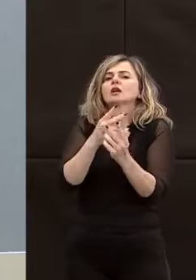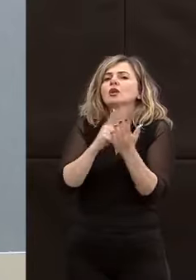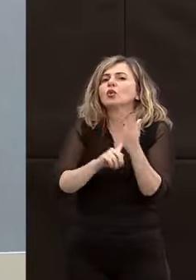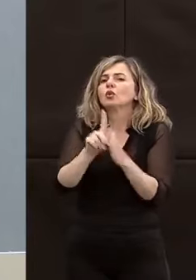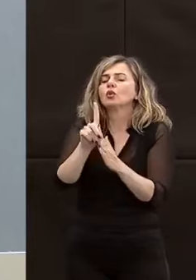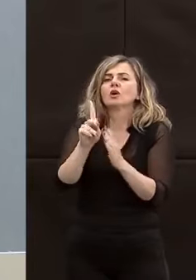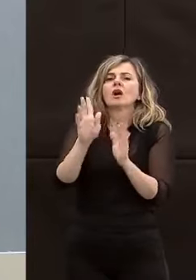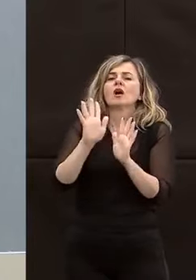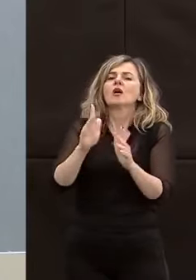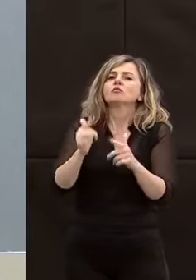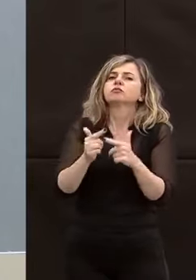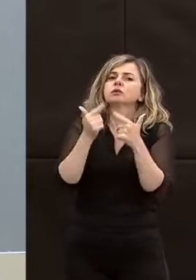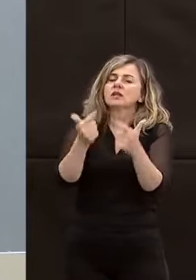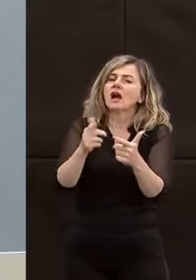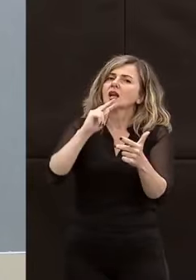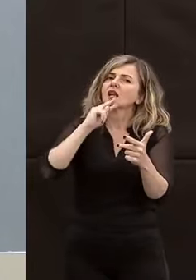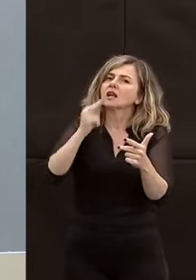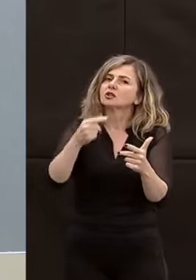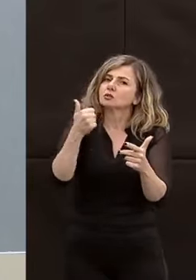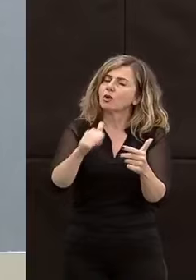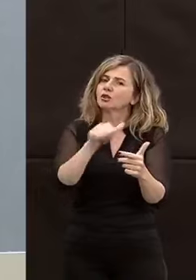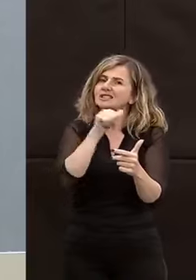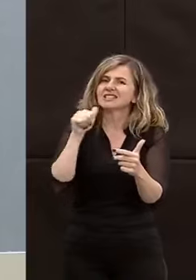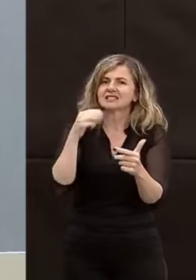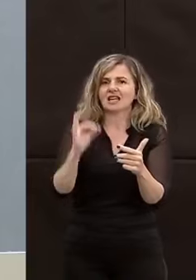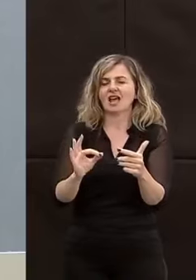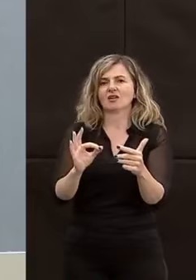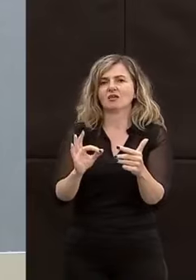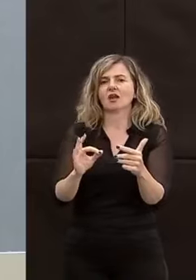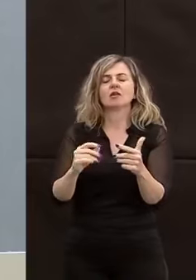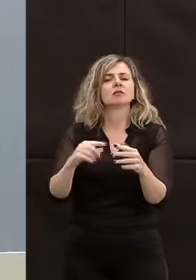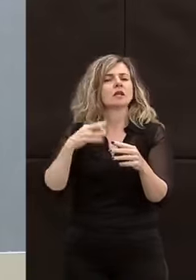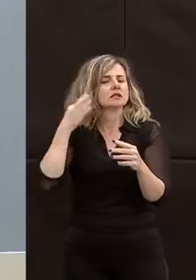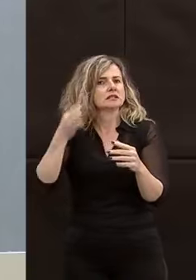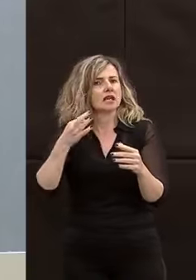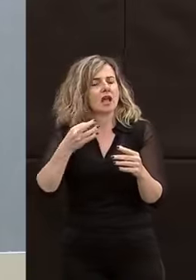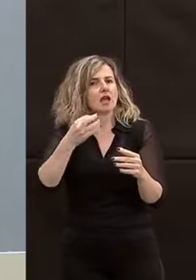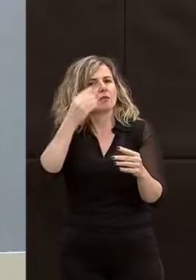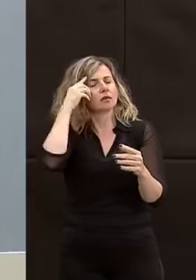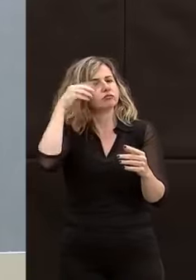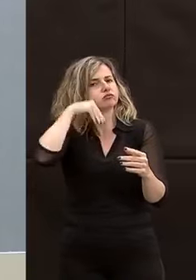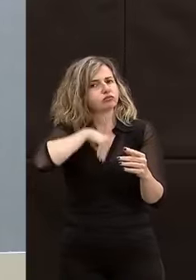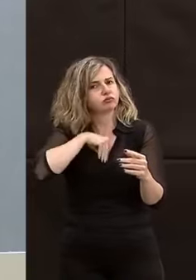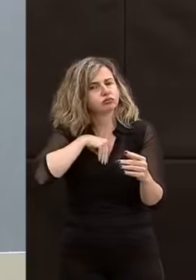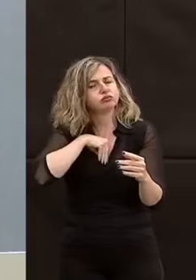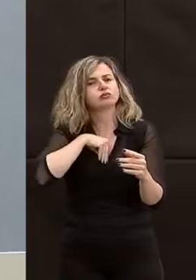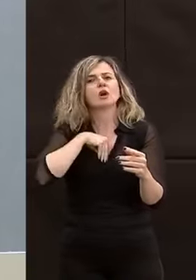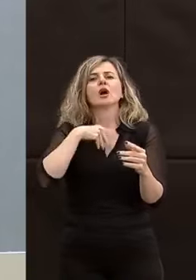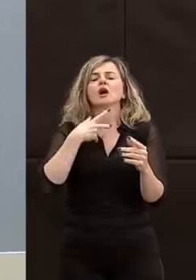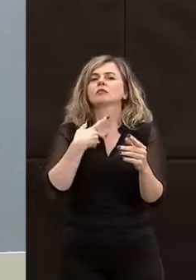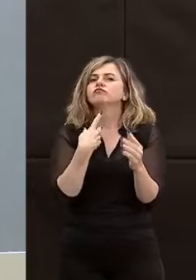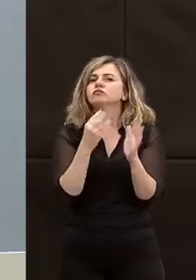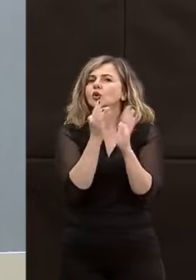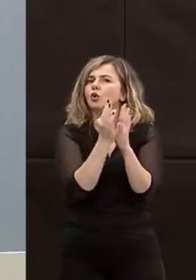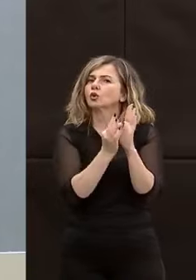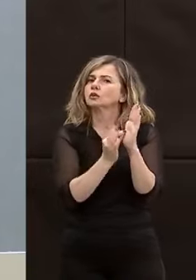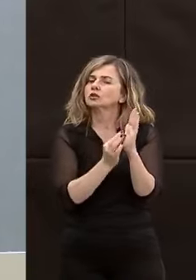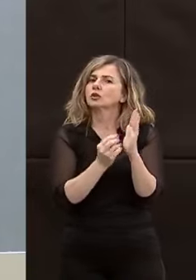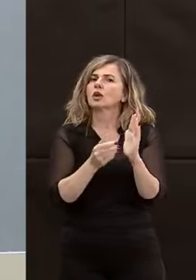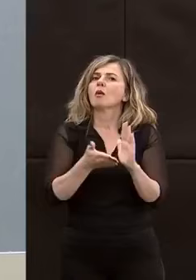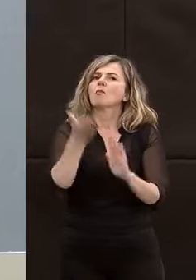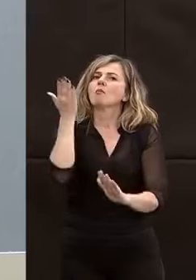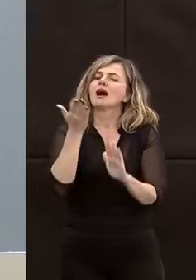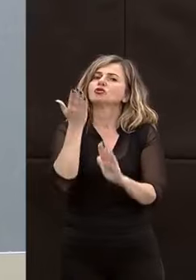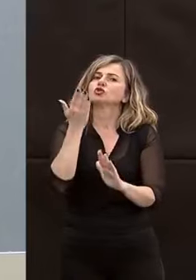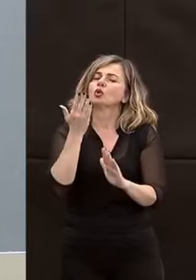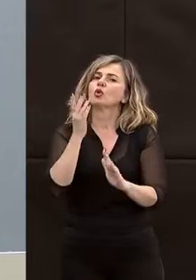a dare queste risposte sempre con la consapevolezza ma è che condizioni di maggiore competitività